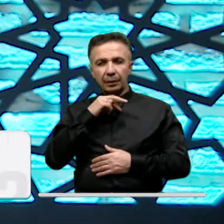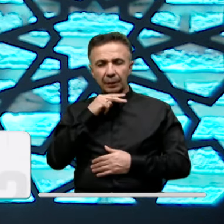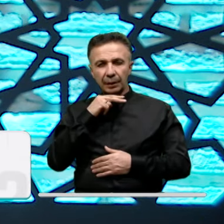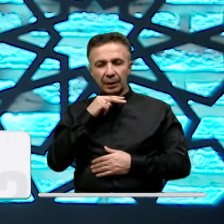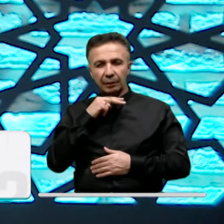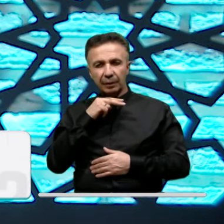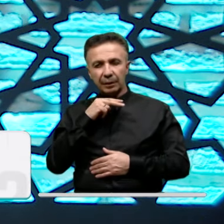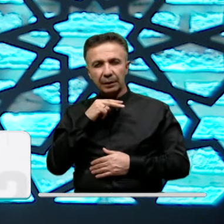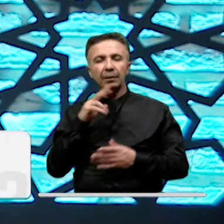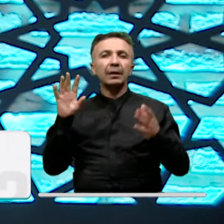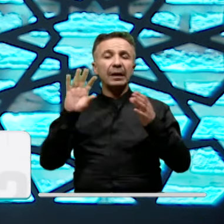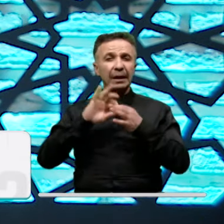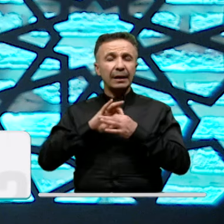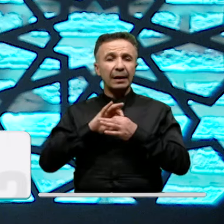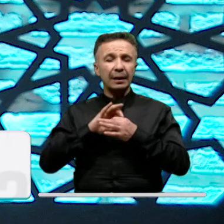koduyla